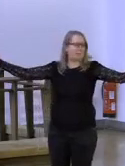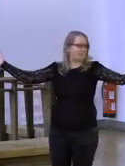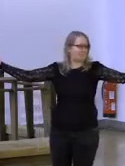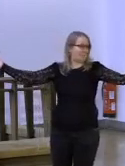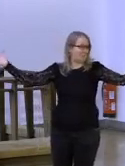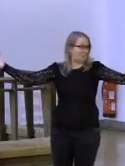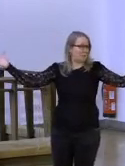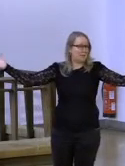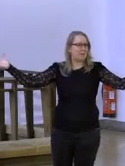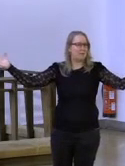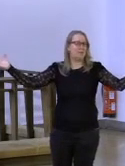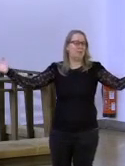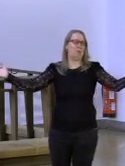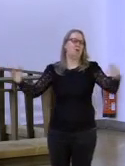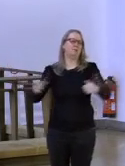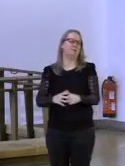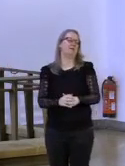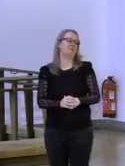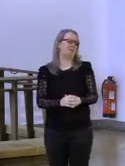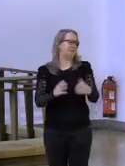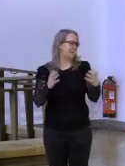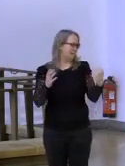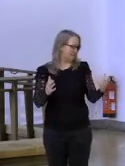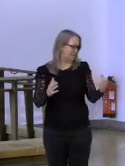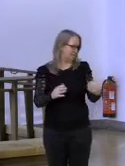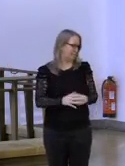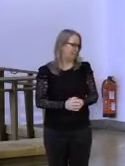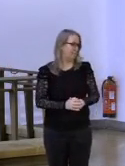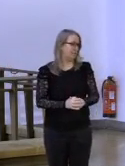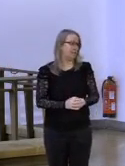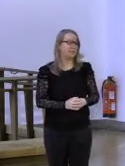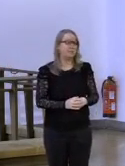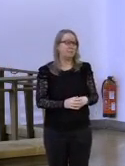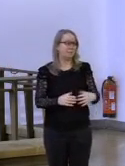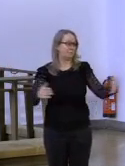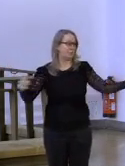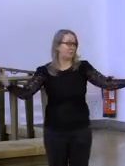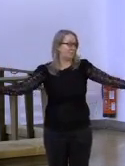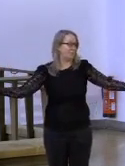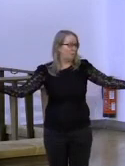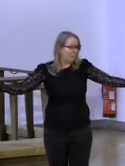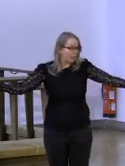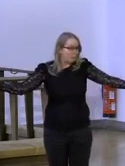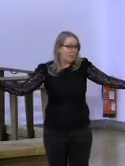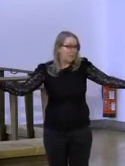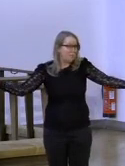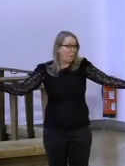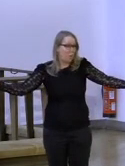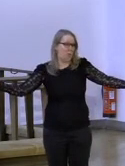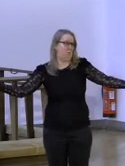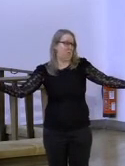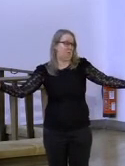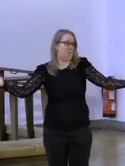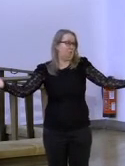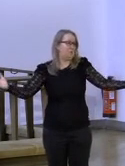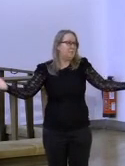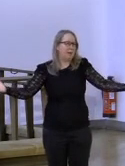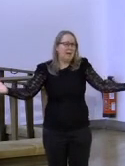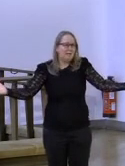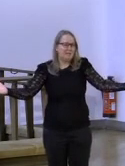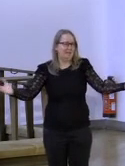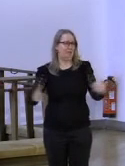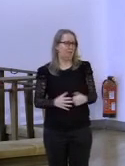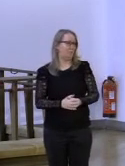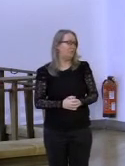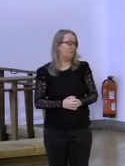nu af et barn, der bare står sådan her. Børn, de er bare fantastiske til at være taknemmelige og til at bare at tage imod. Prøv at tænk på